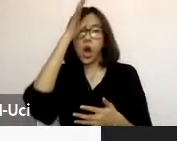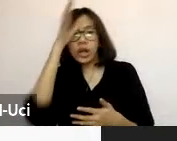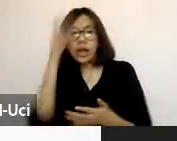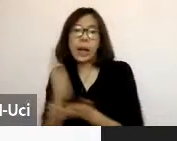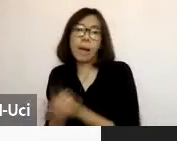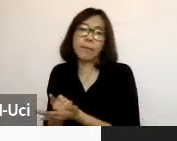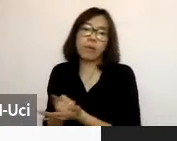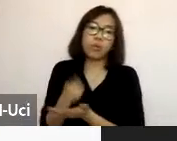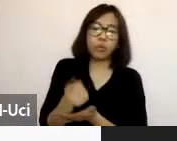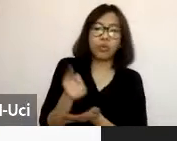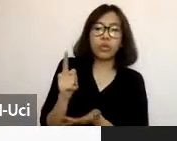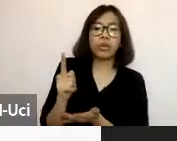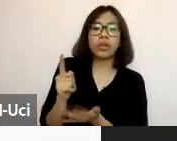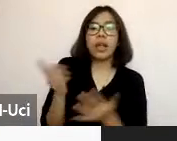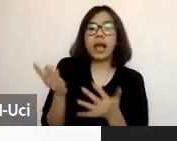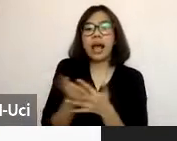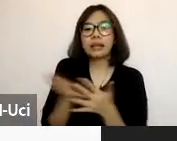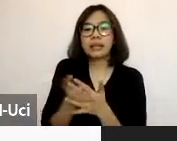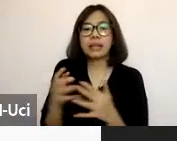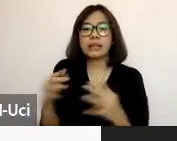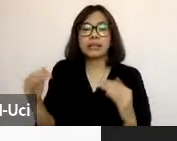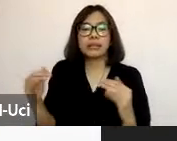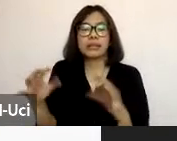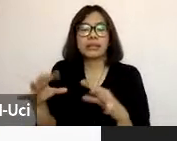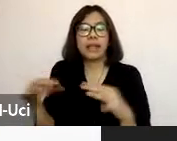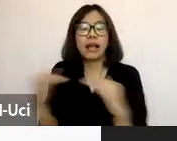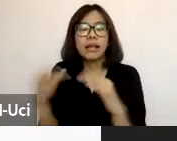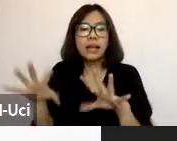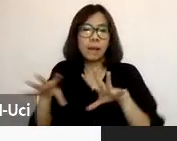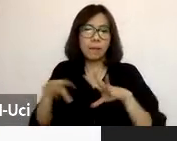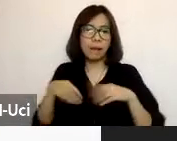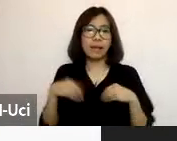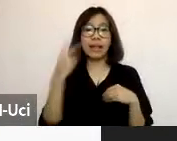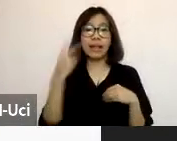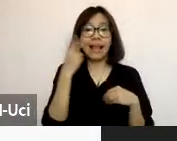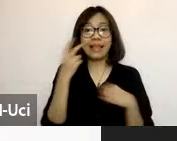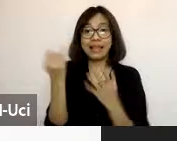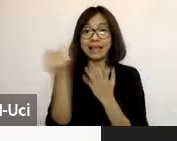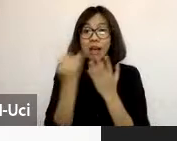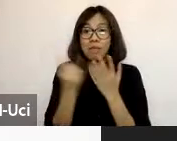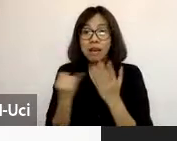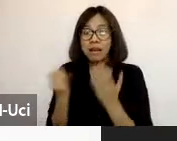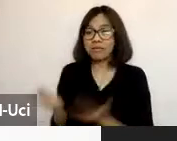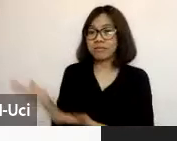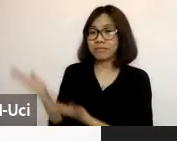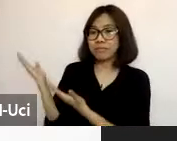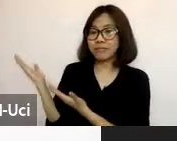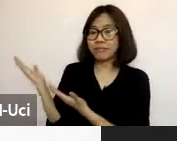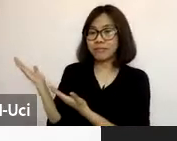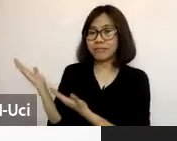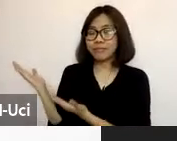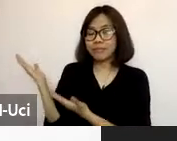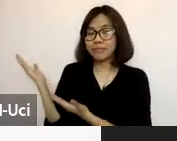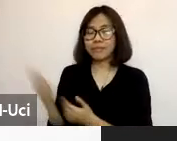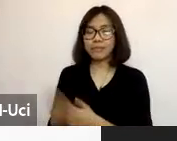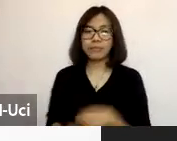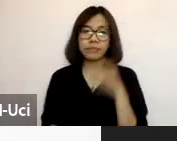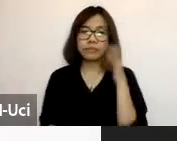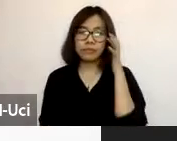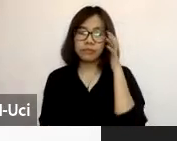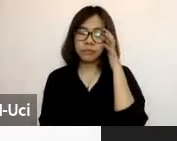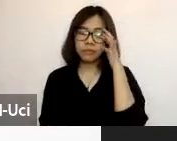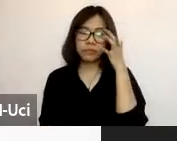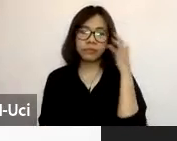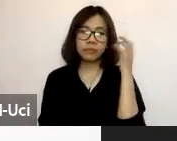menjadi sengketa nah dalam gambar ini sebetulnya ini titik-titik